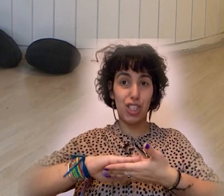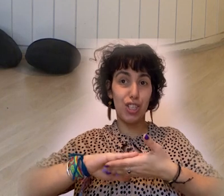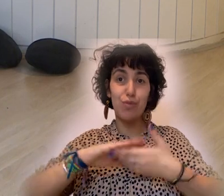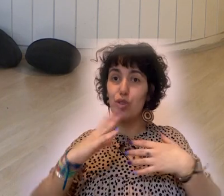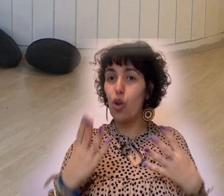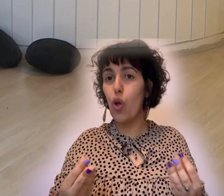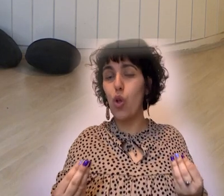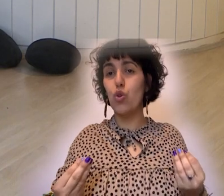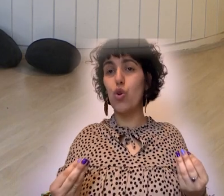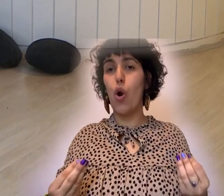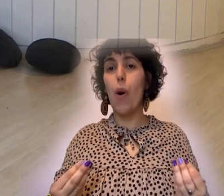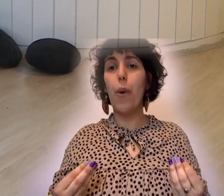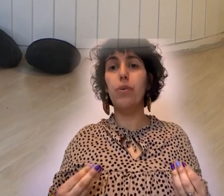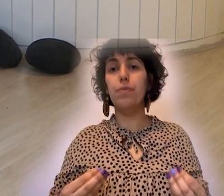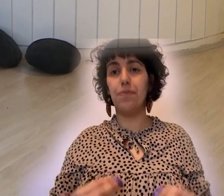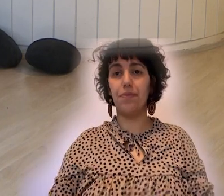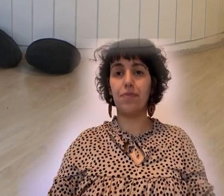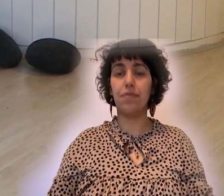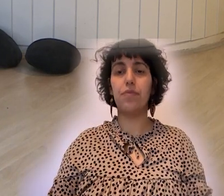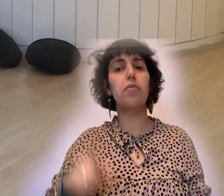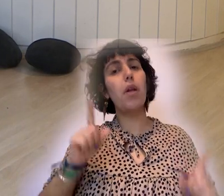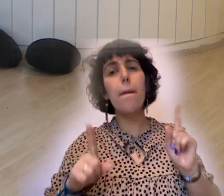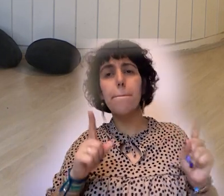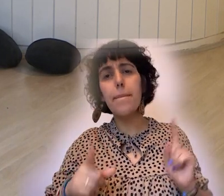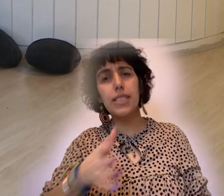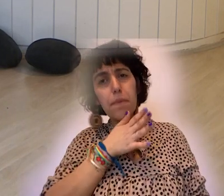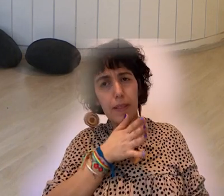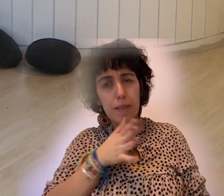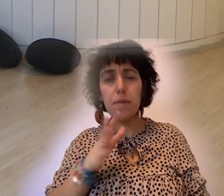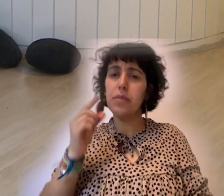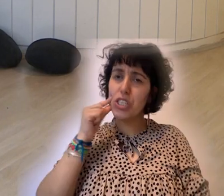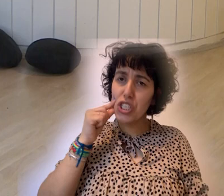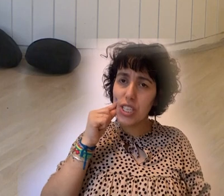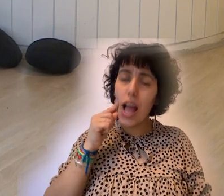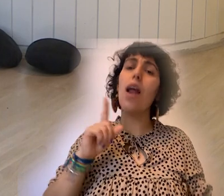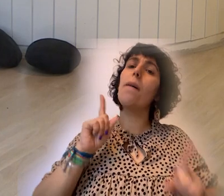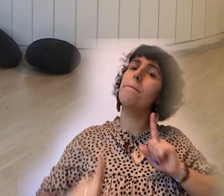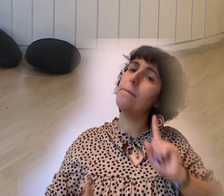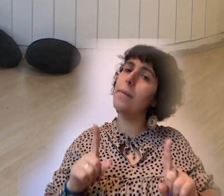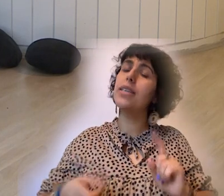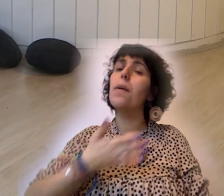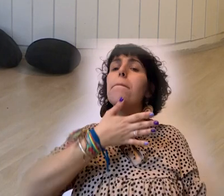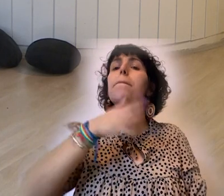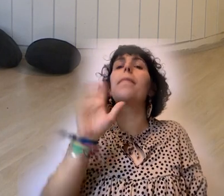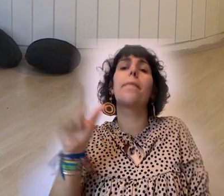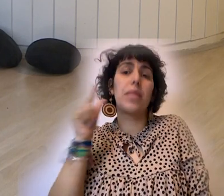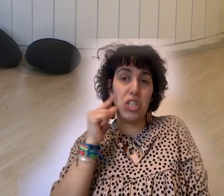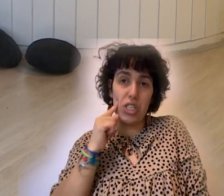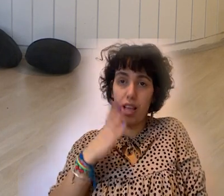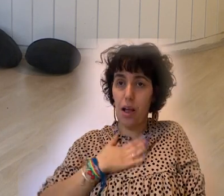bir anda çekmek dediğimiz bir eylem gerçekleşebiliyor Yani bazen sandıklarımızdan bazen tanımadığımız bir kişiden